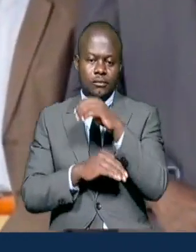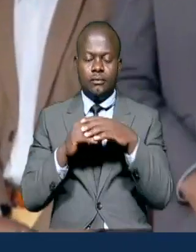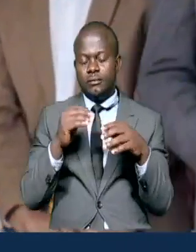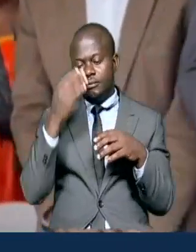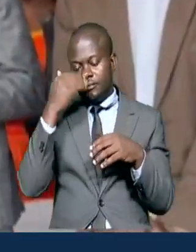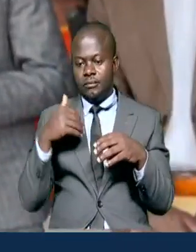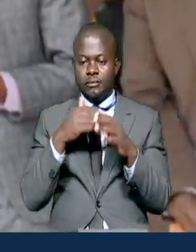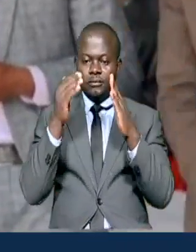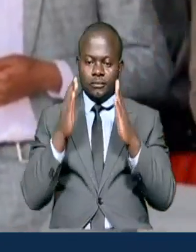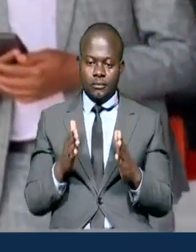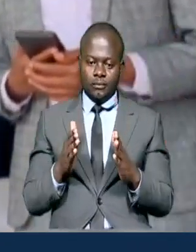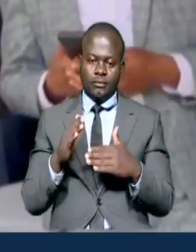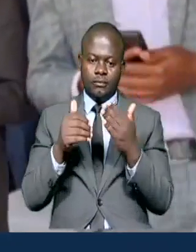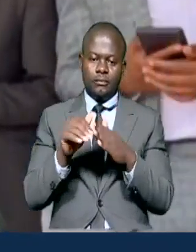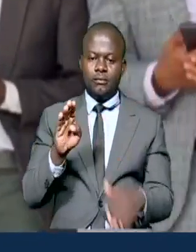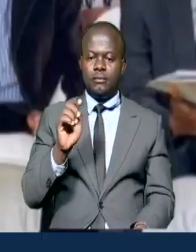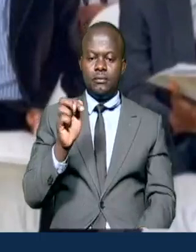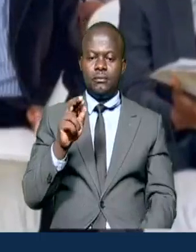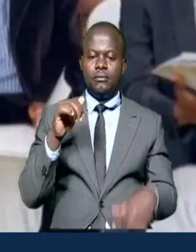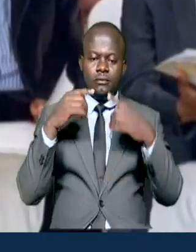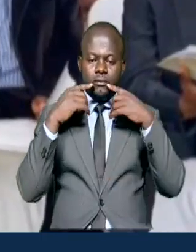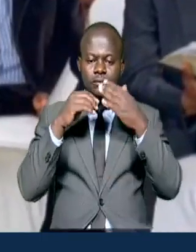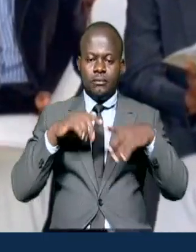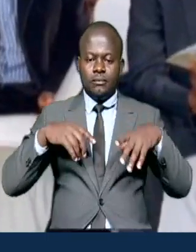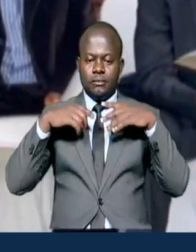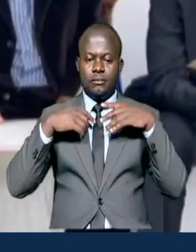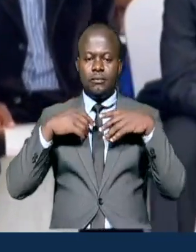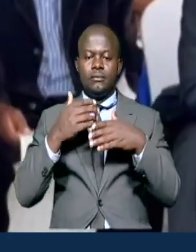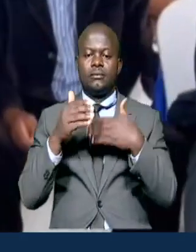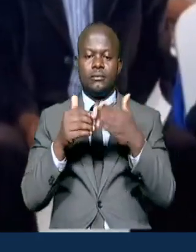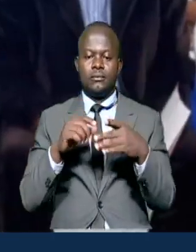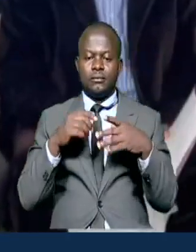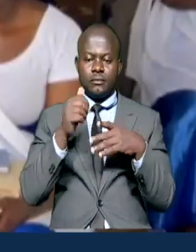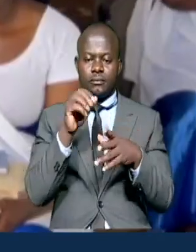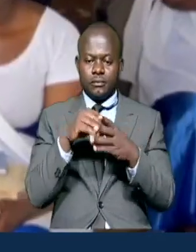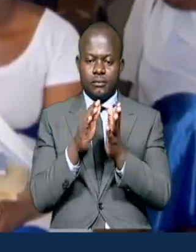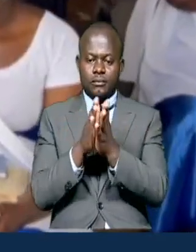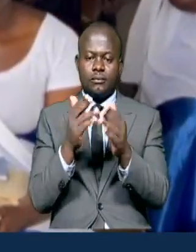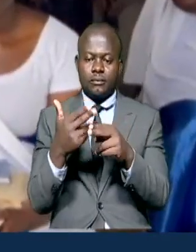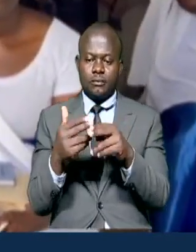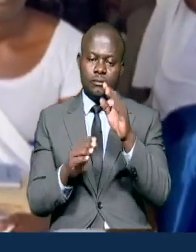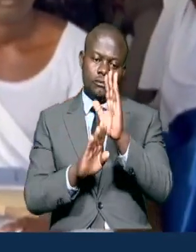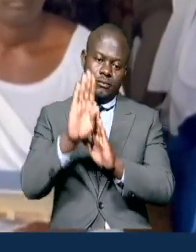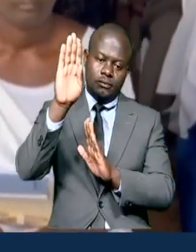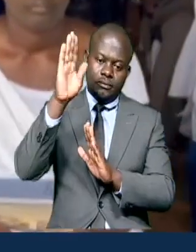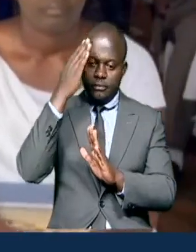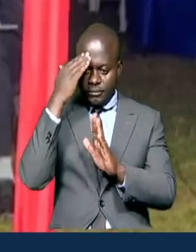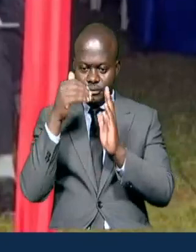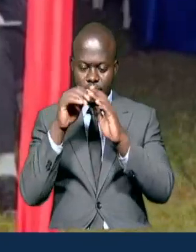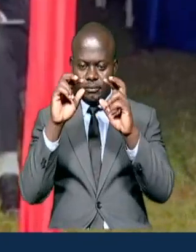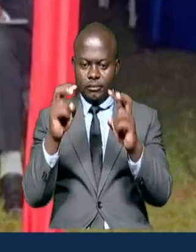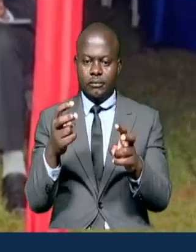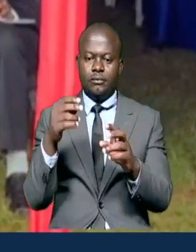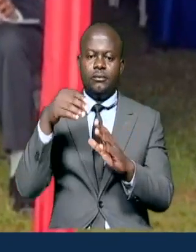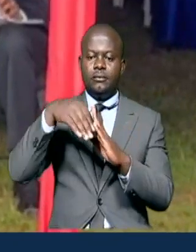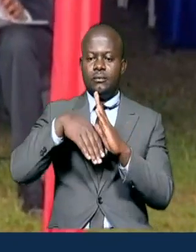b'itorero Anglikani mu Rwanda diyoseze ya Butare bavuga ko imibereho y'itorero ndetse n'imibereho yabo muri rusange igiye gutera imbere, kuko ngo diyoseze yari